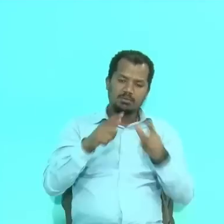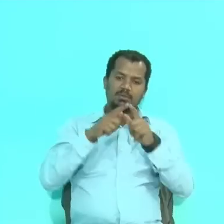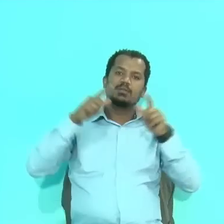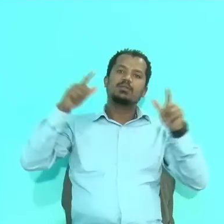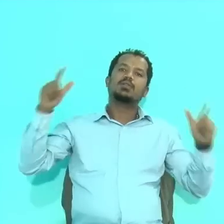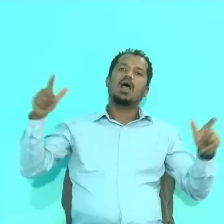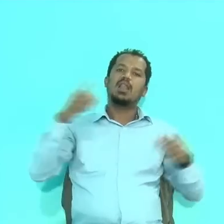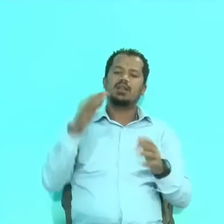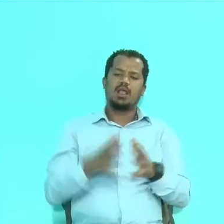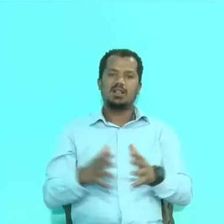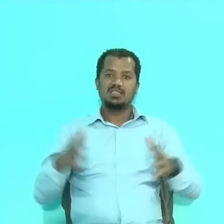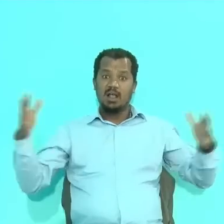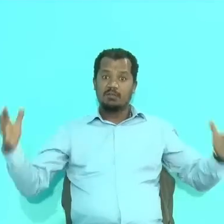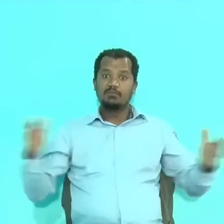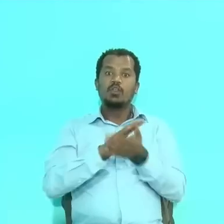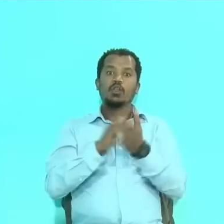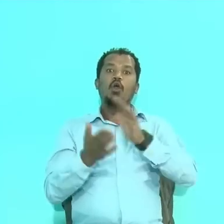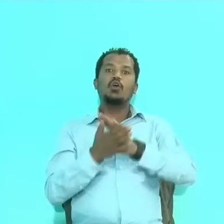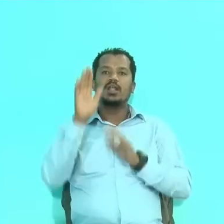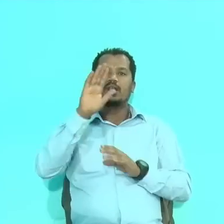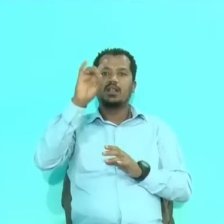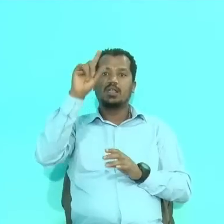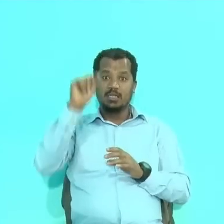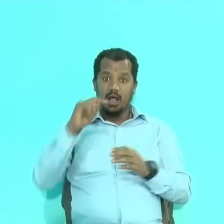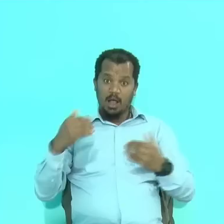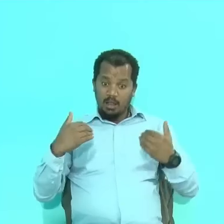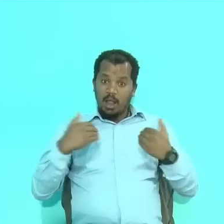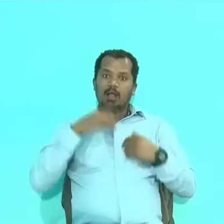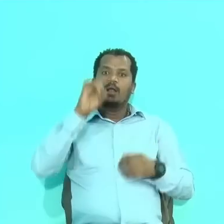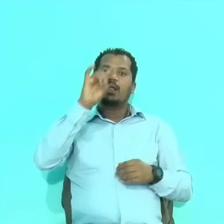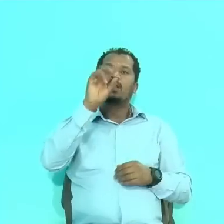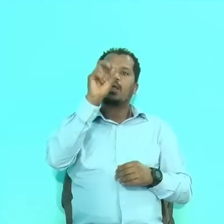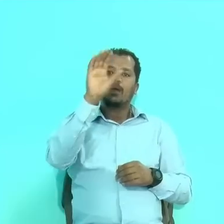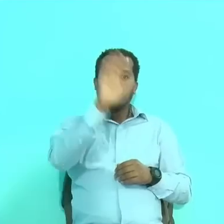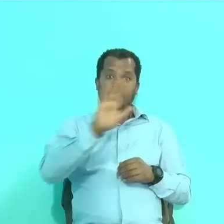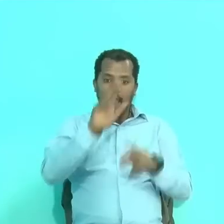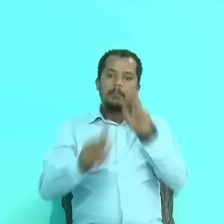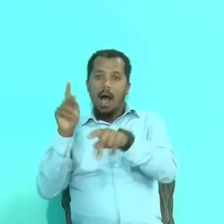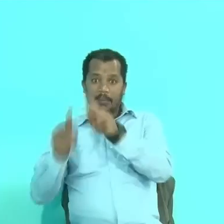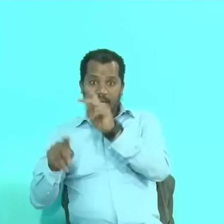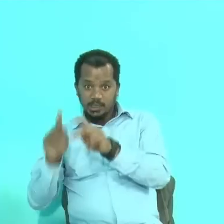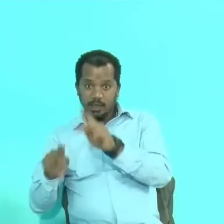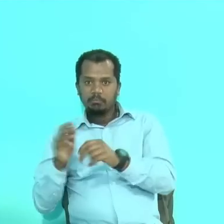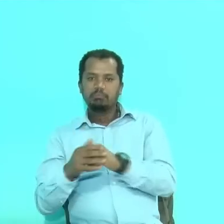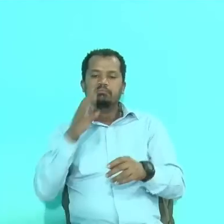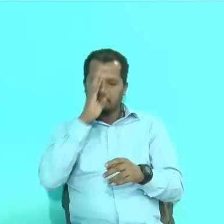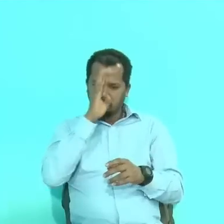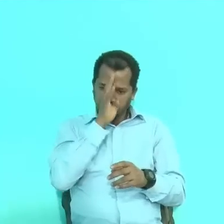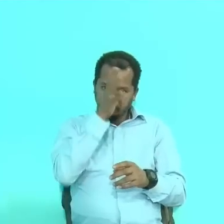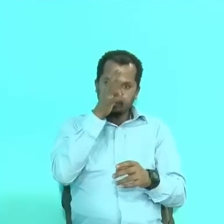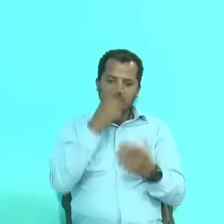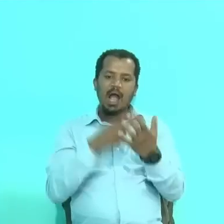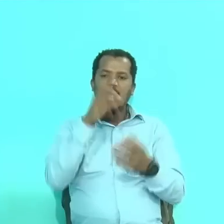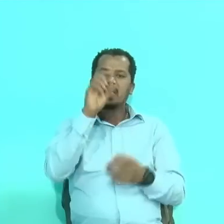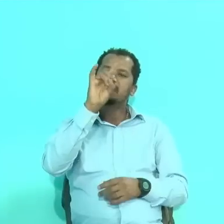ታላቅ እና ሰፊ የሆነ ግዛት ያለው የዘውጌ ማህበረሰብ እንዲፈጠር፣ ያ